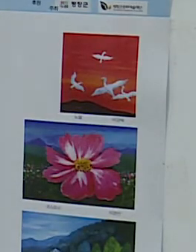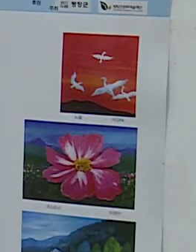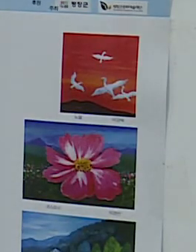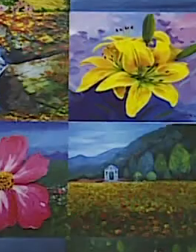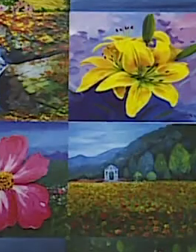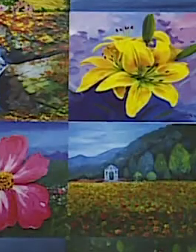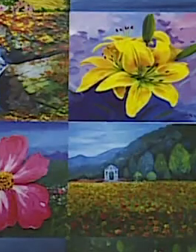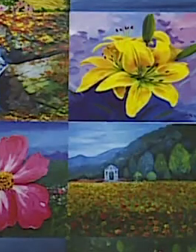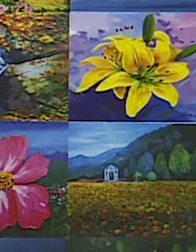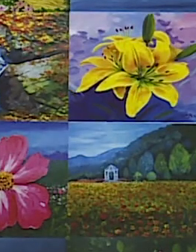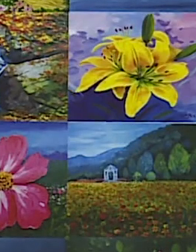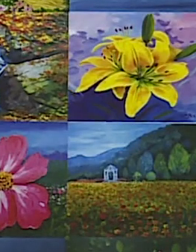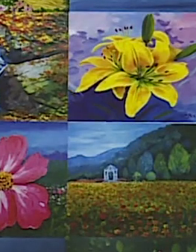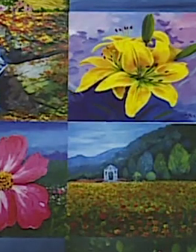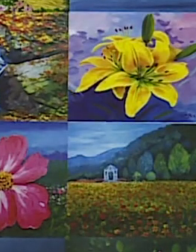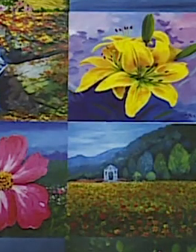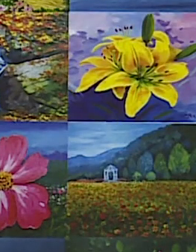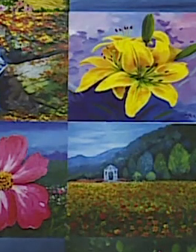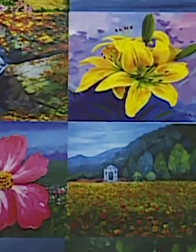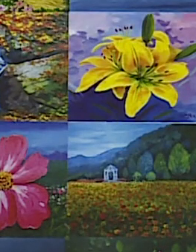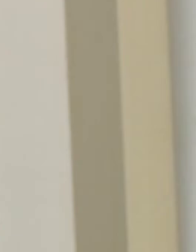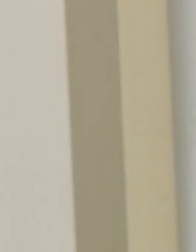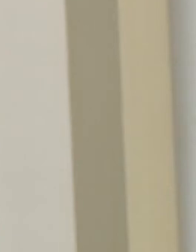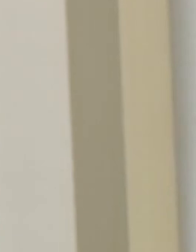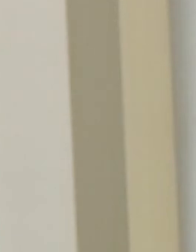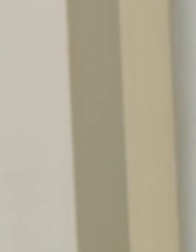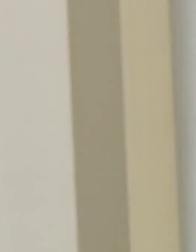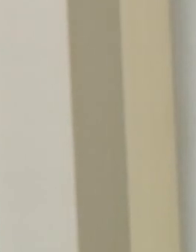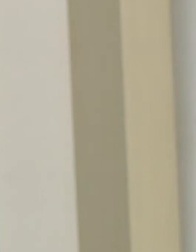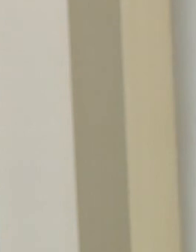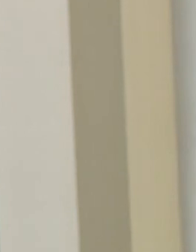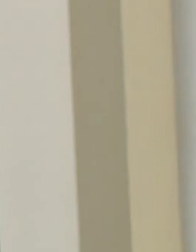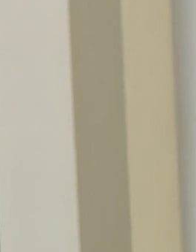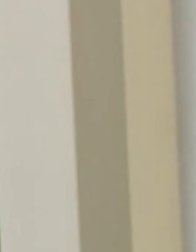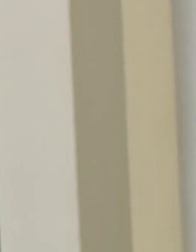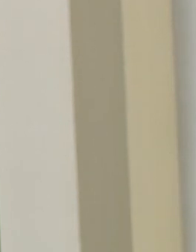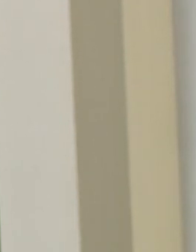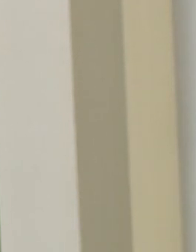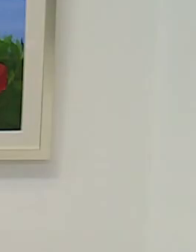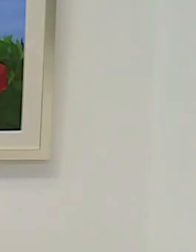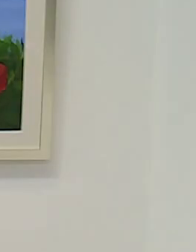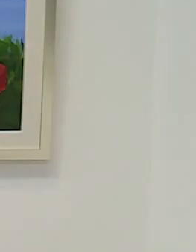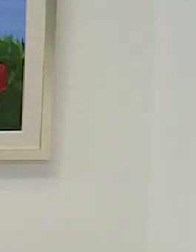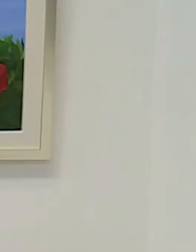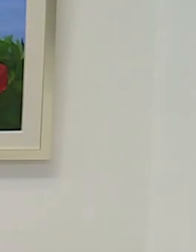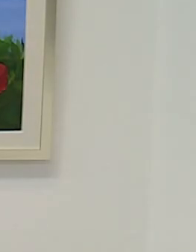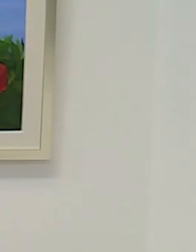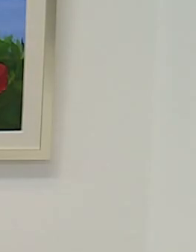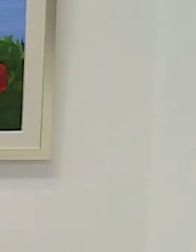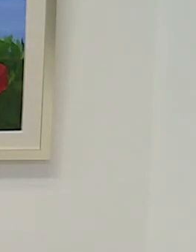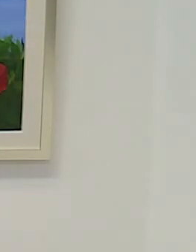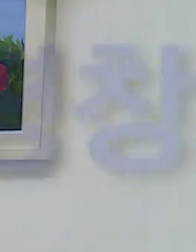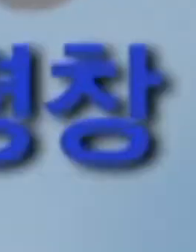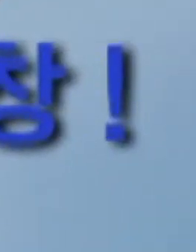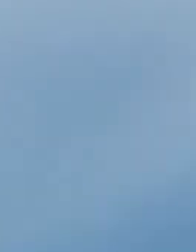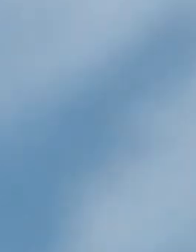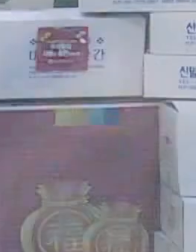평창 진부 문화예술 창작 스튜디오에서 제37회 평창 미술 동호회 정기 미술전이 개최됐습니다.